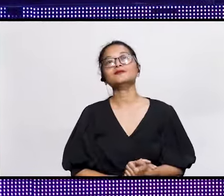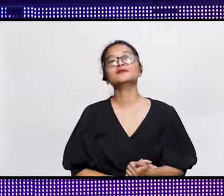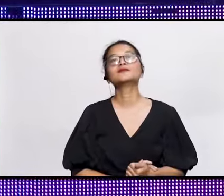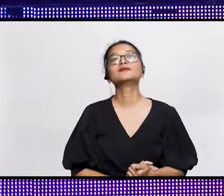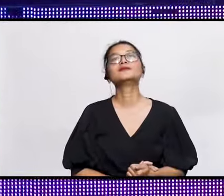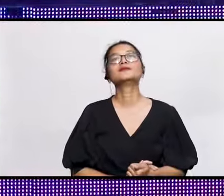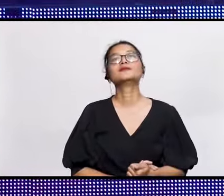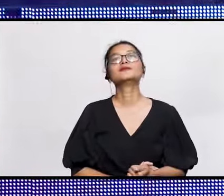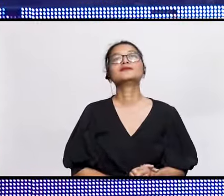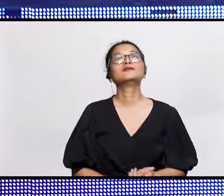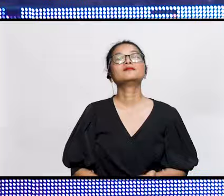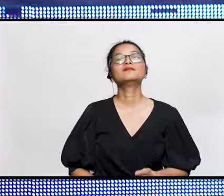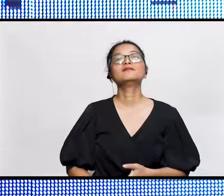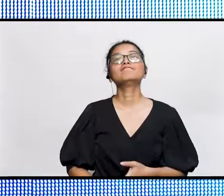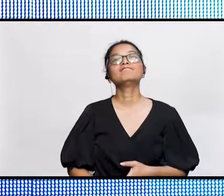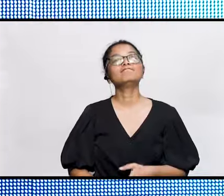ye